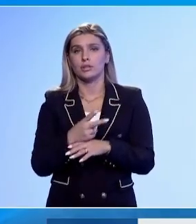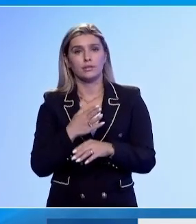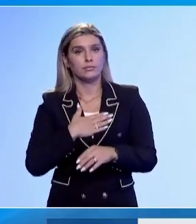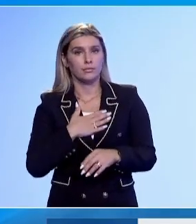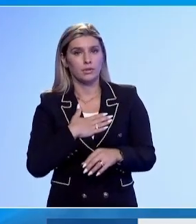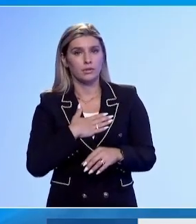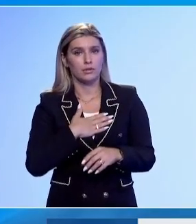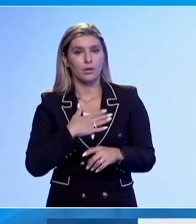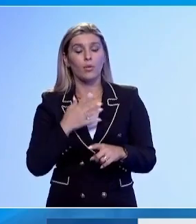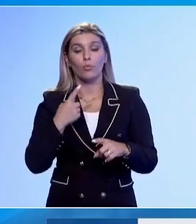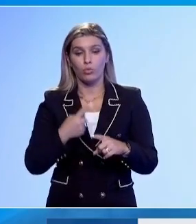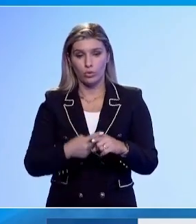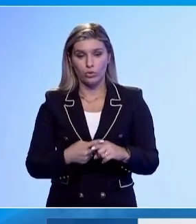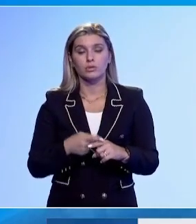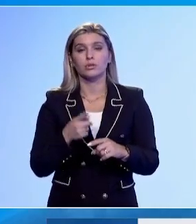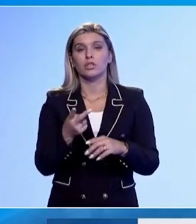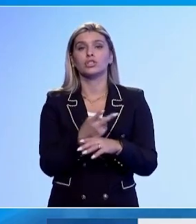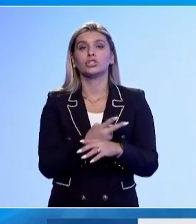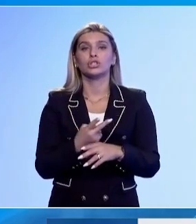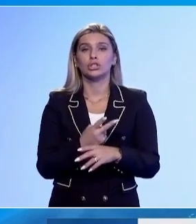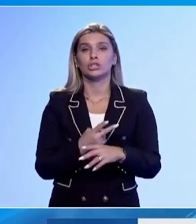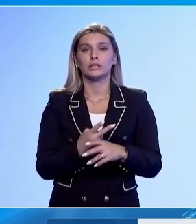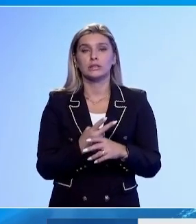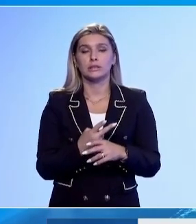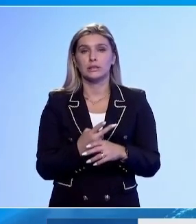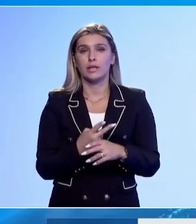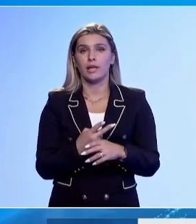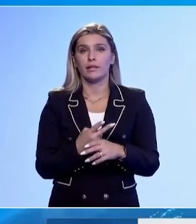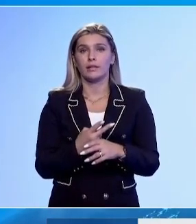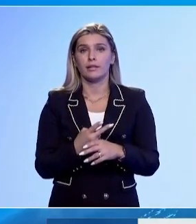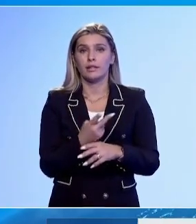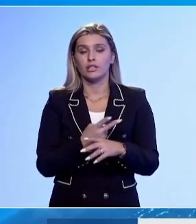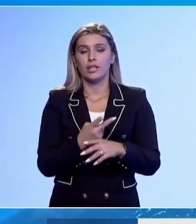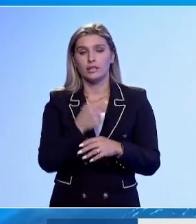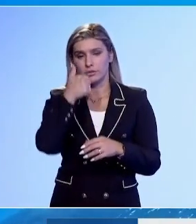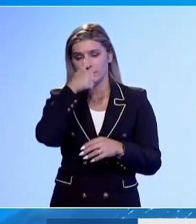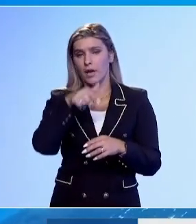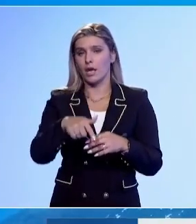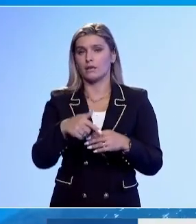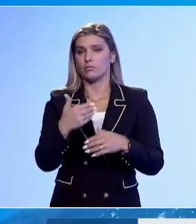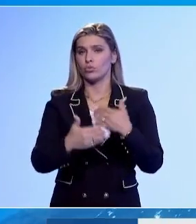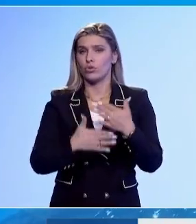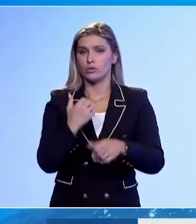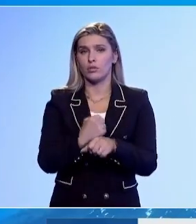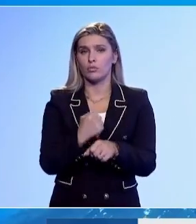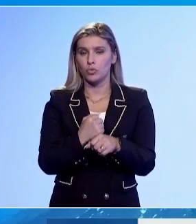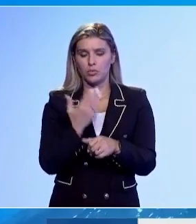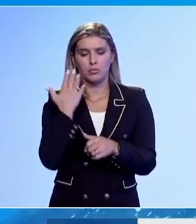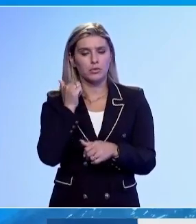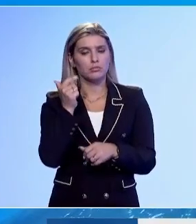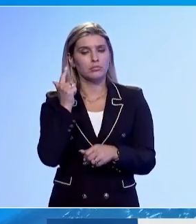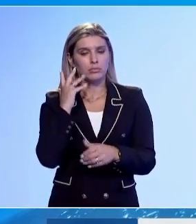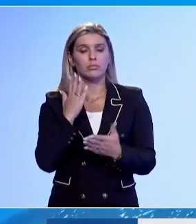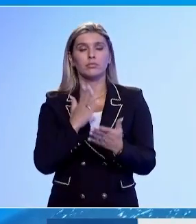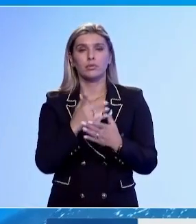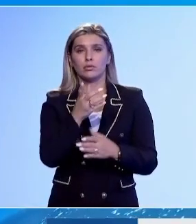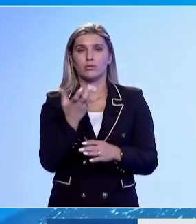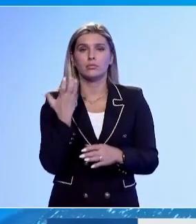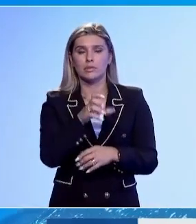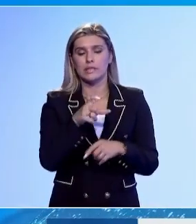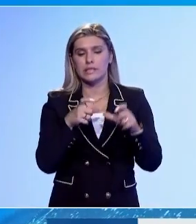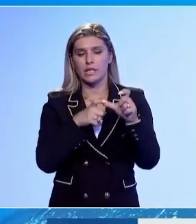gjitha në vetë karakterin e shtetit ton. Para disa ditësh në media doli një interviste ish deputetit të listës serbe Slavko